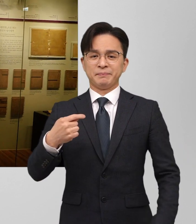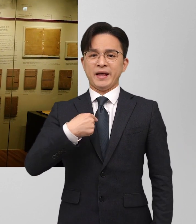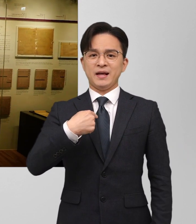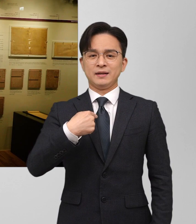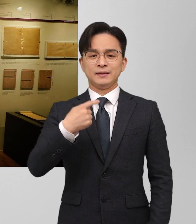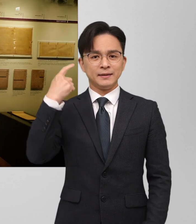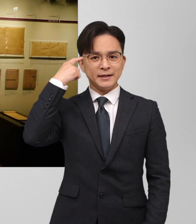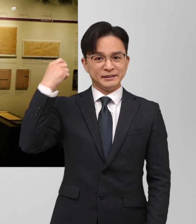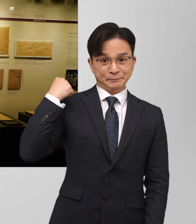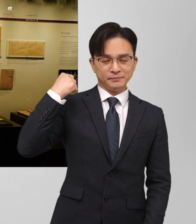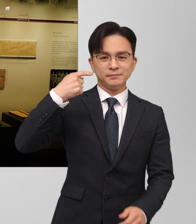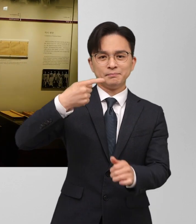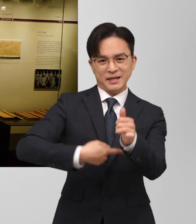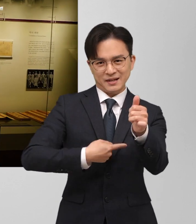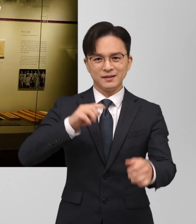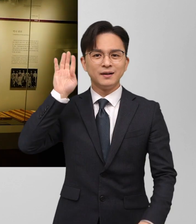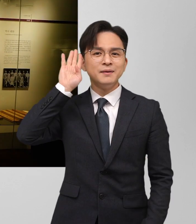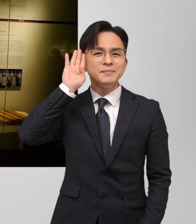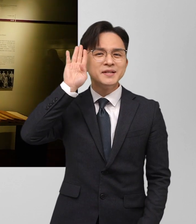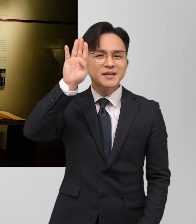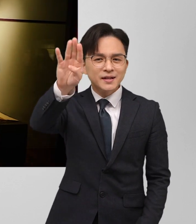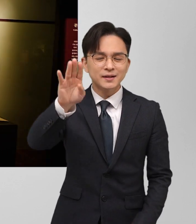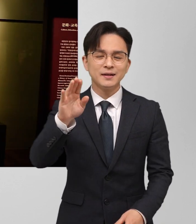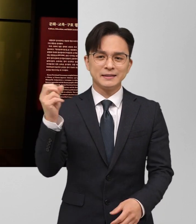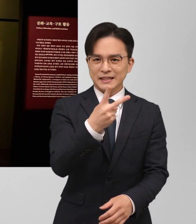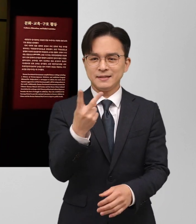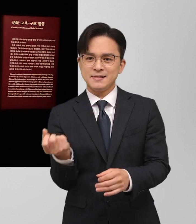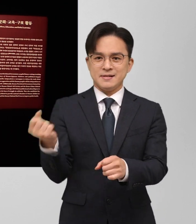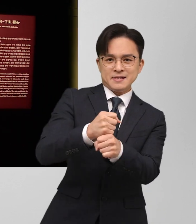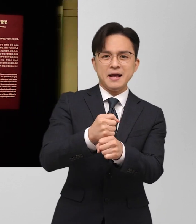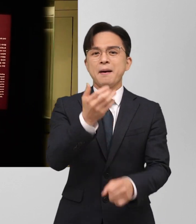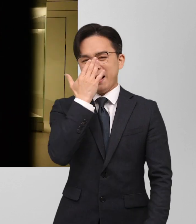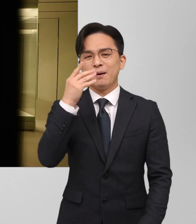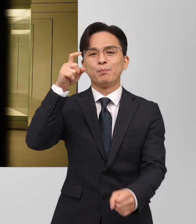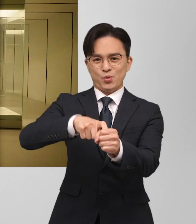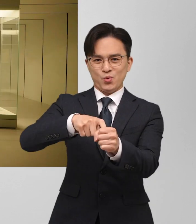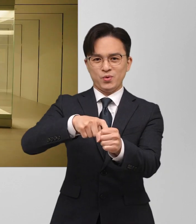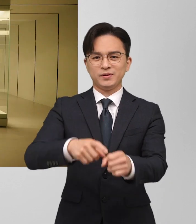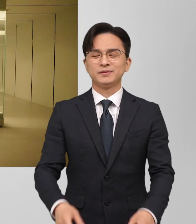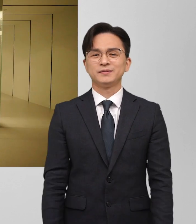다시 세울 수 있다라는 그런 믿음에서 집필되었다고 합니다.